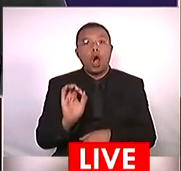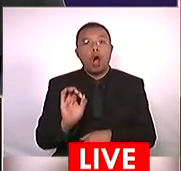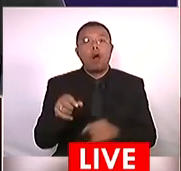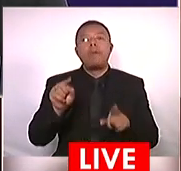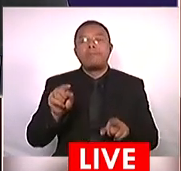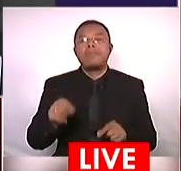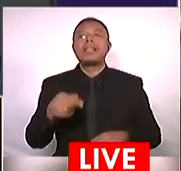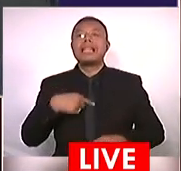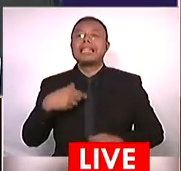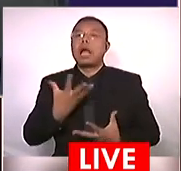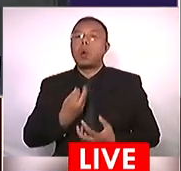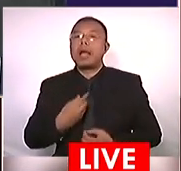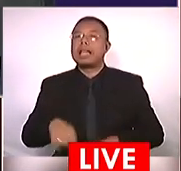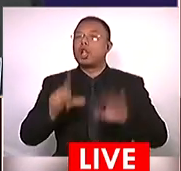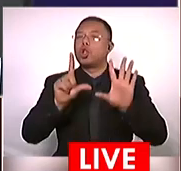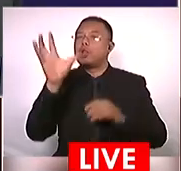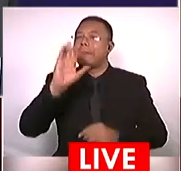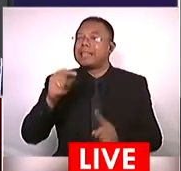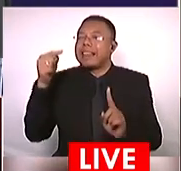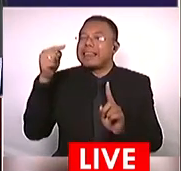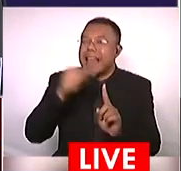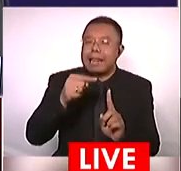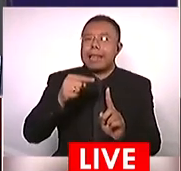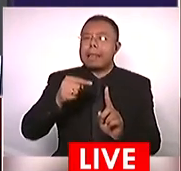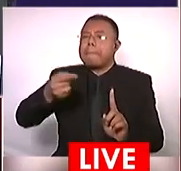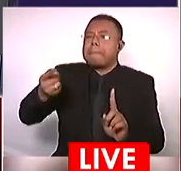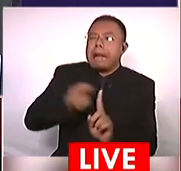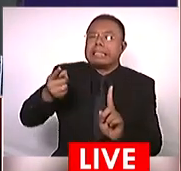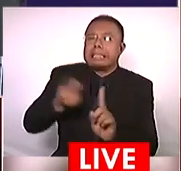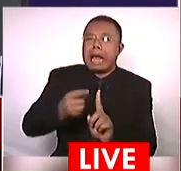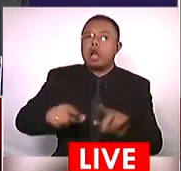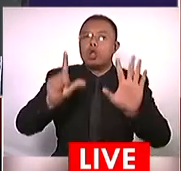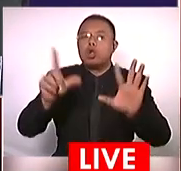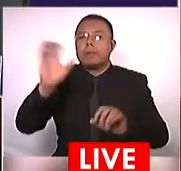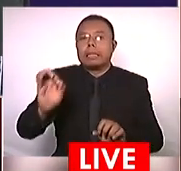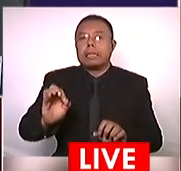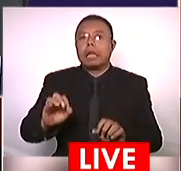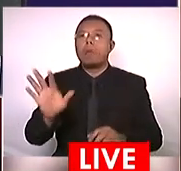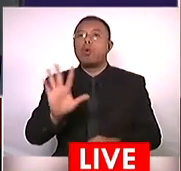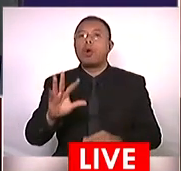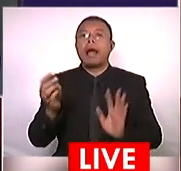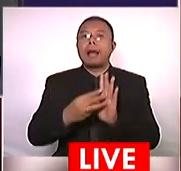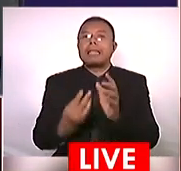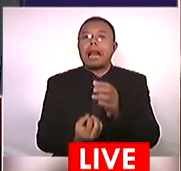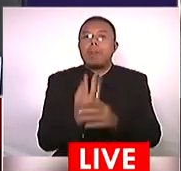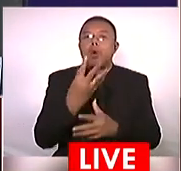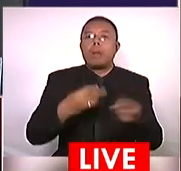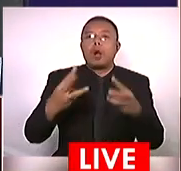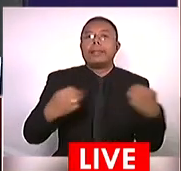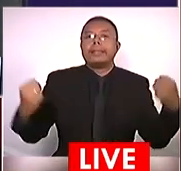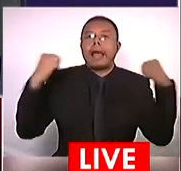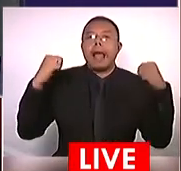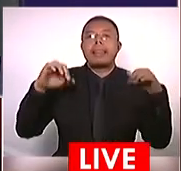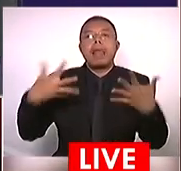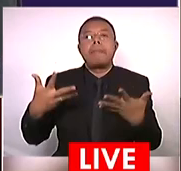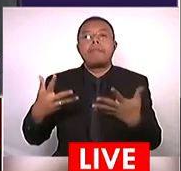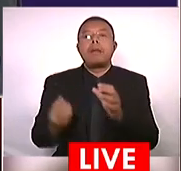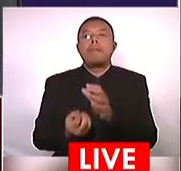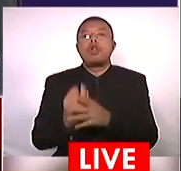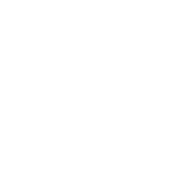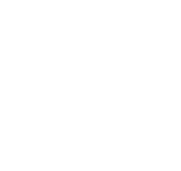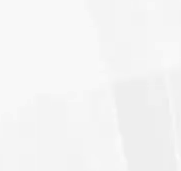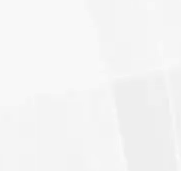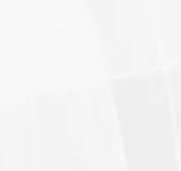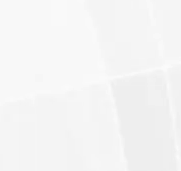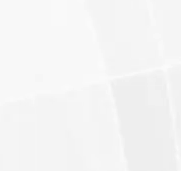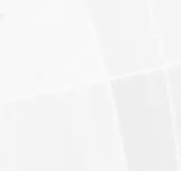khawatir kalau target 7% itu dipaksakan ujungnya bukan pertumbuhan yang sehat tetapi pertumbuhan